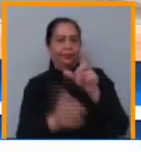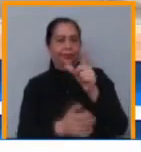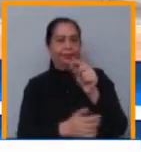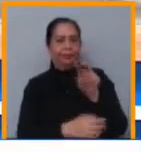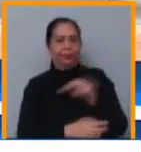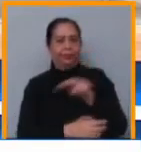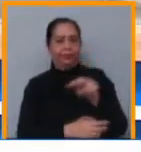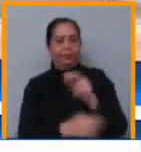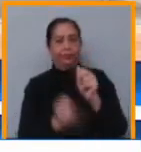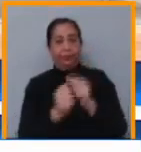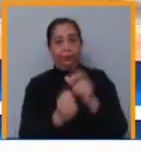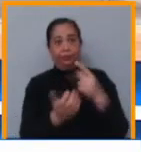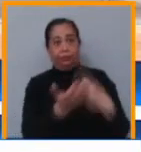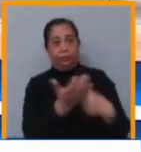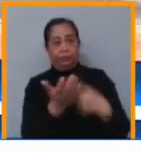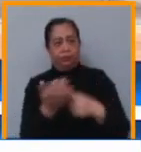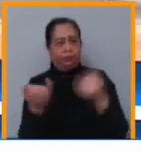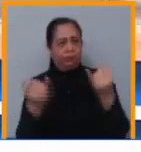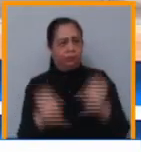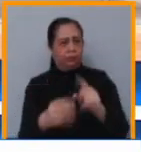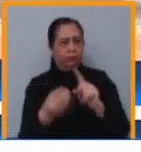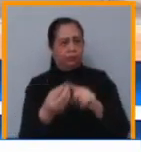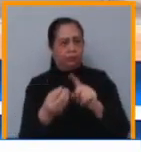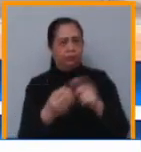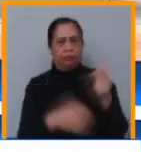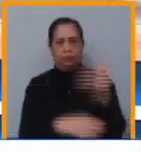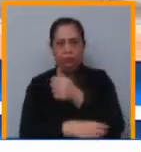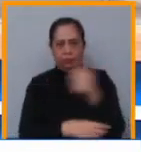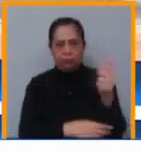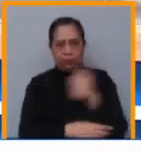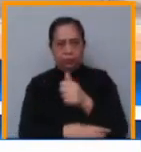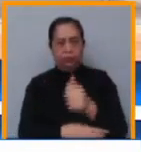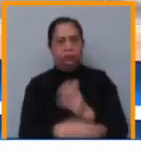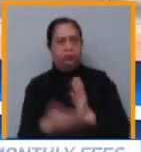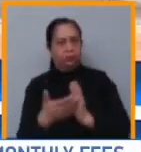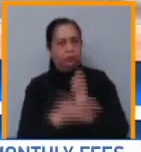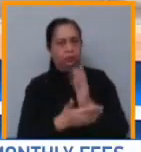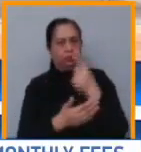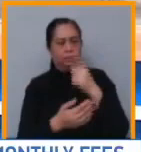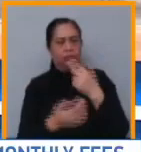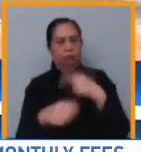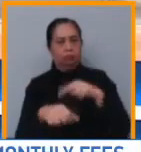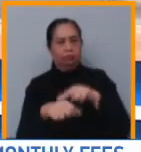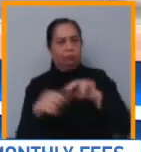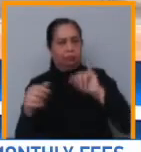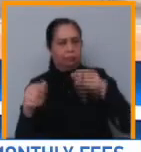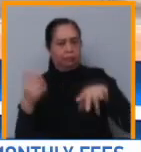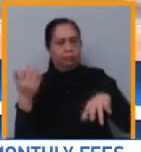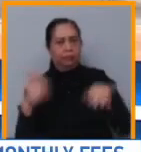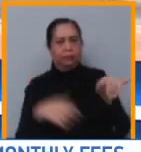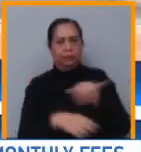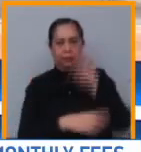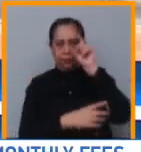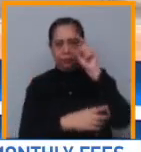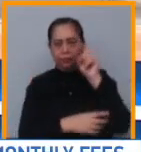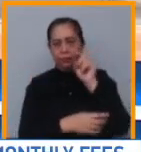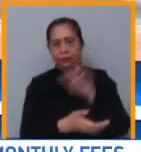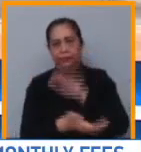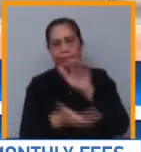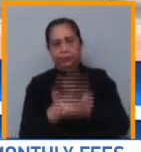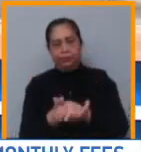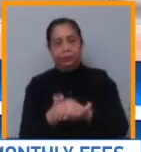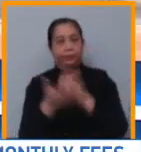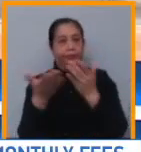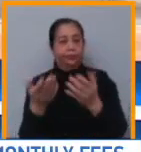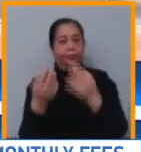ang mga issue sa transportasyon, karapatan ng mga katutubo at same-sex marriage. Narito ang unang balita ni na